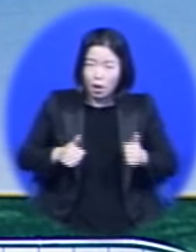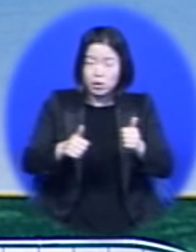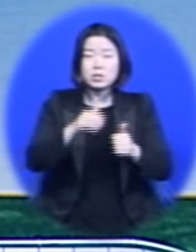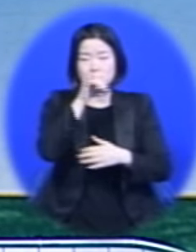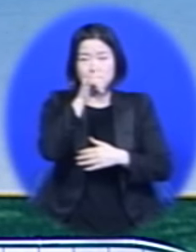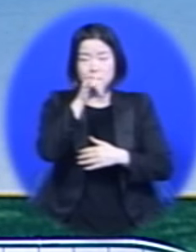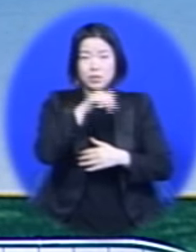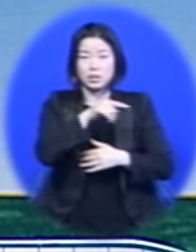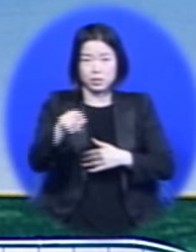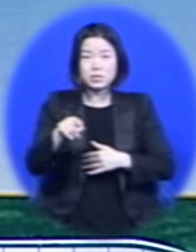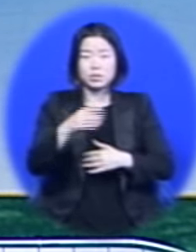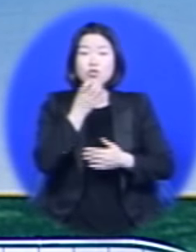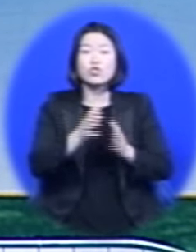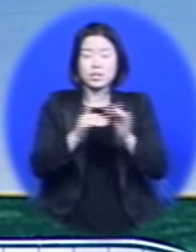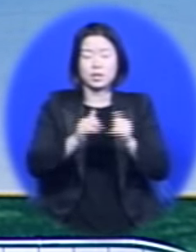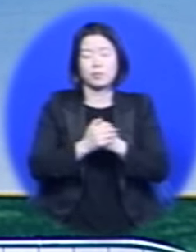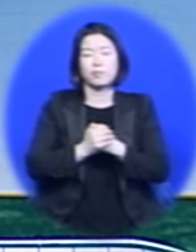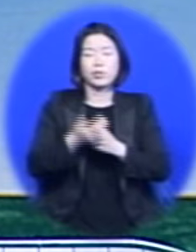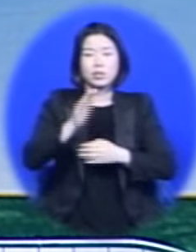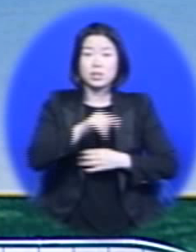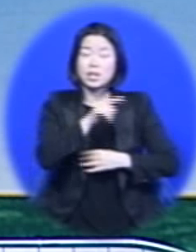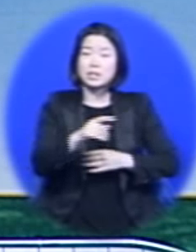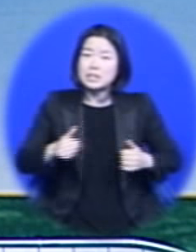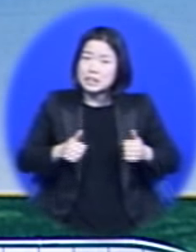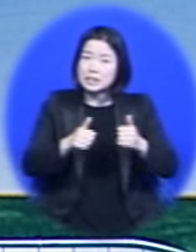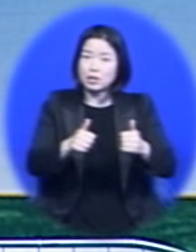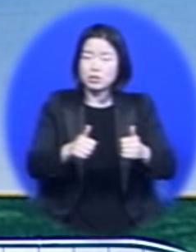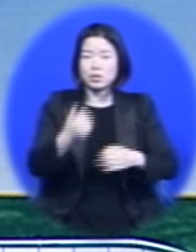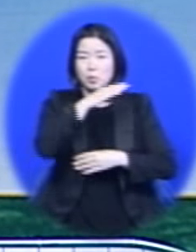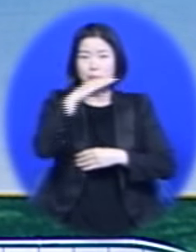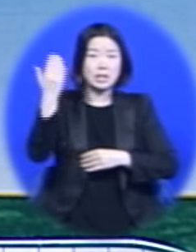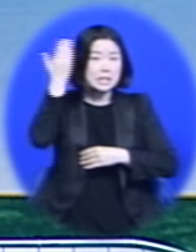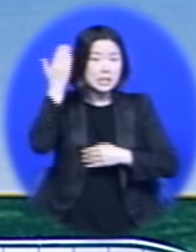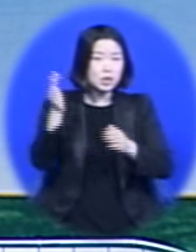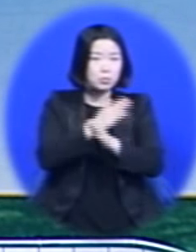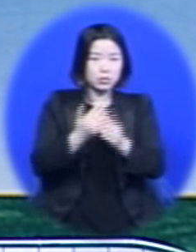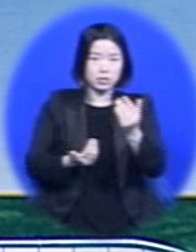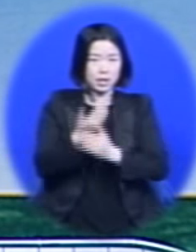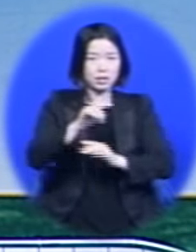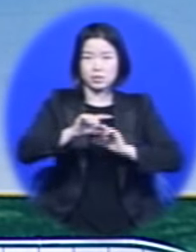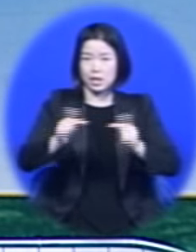여기 그들은 유대인입니다. 그러나 그 열성은 올바른 지식에서 생긴 것이 아닙니다.